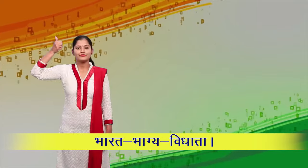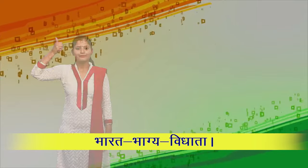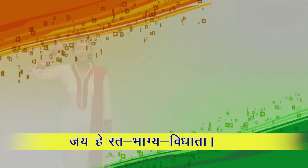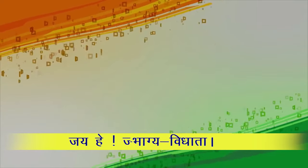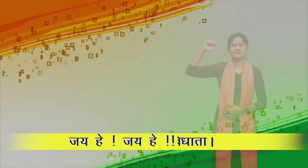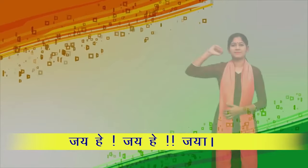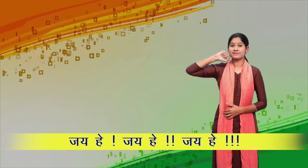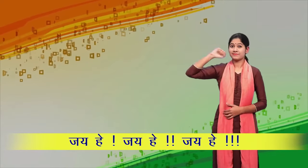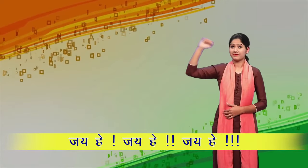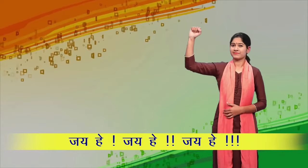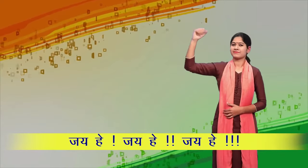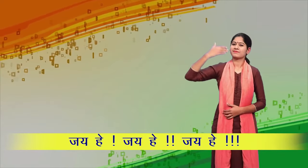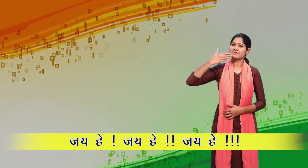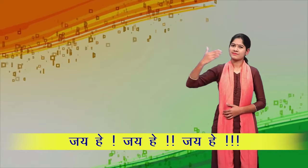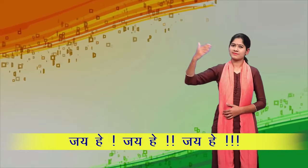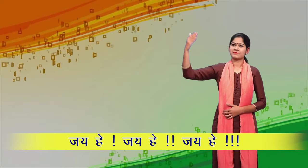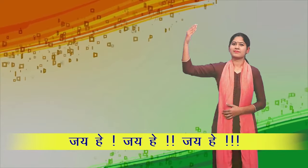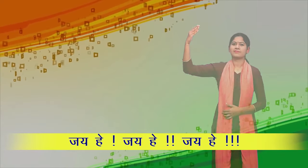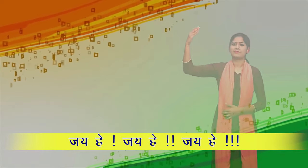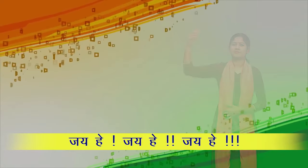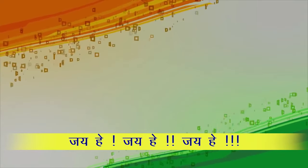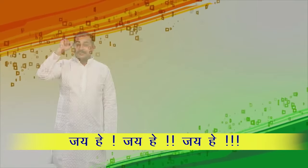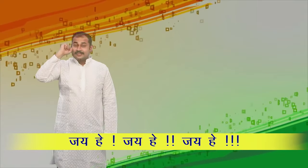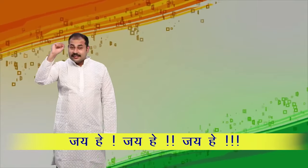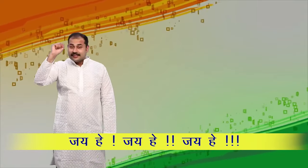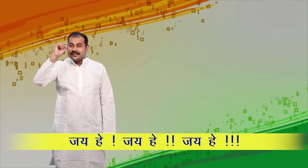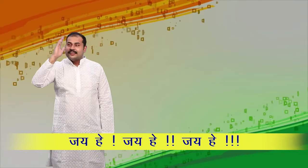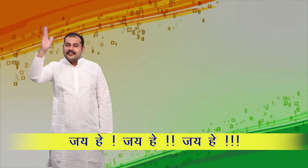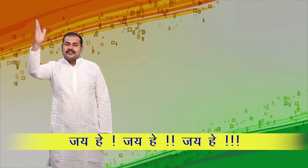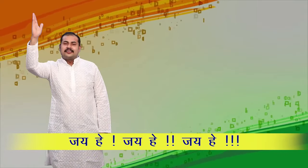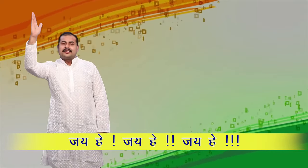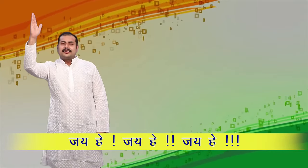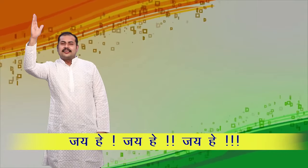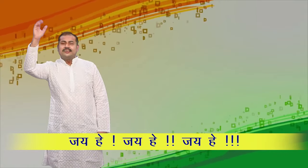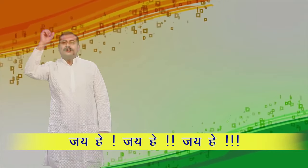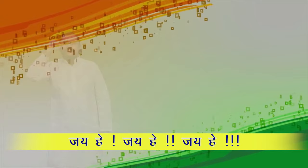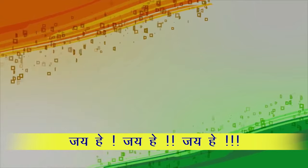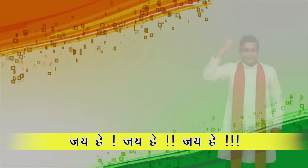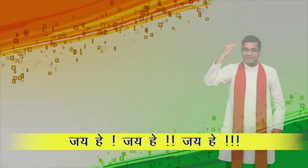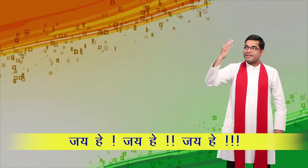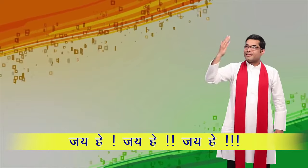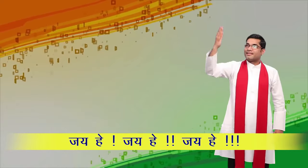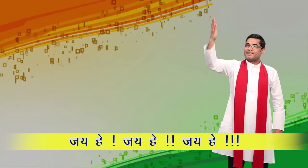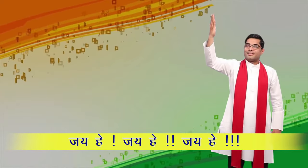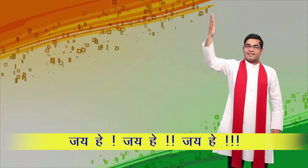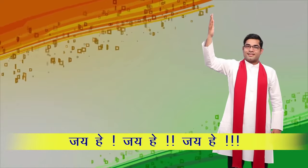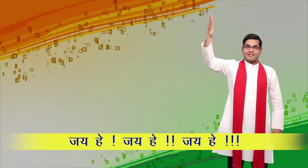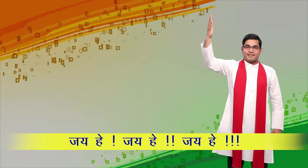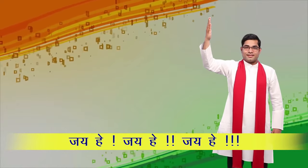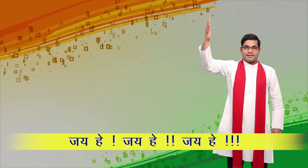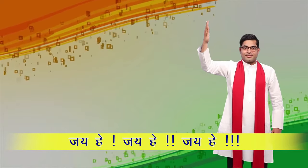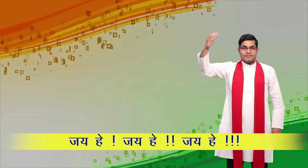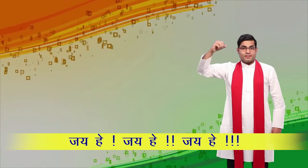गाथा जय हे जय हे जय हे